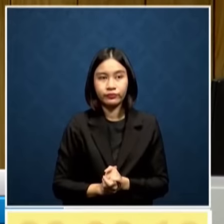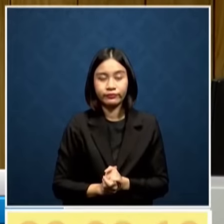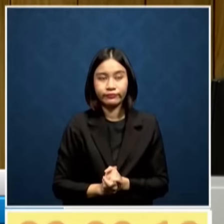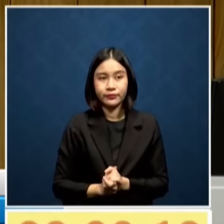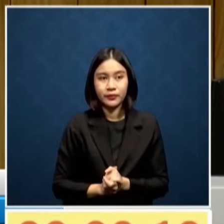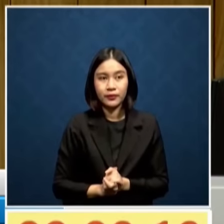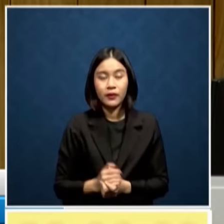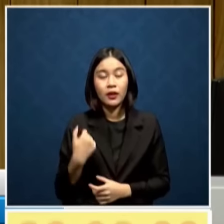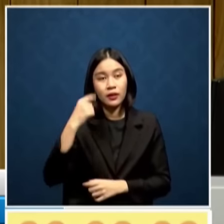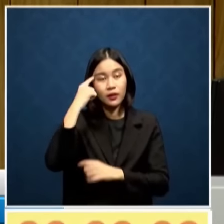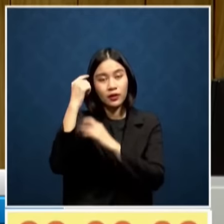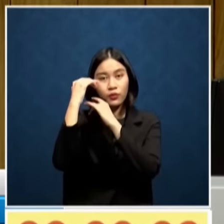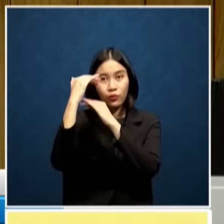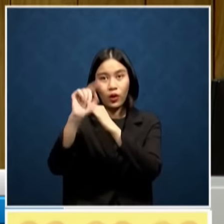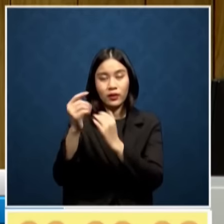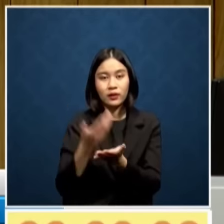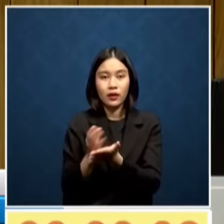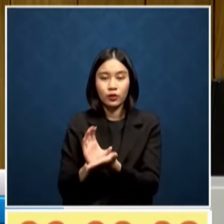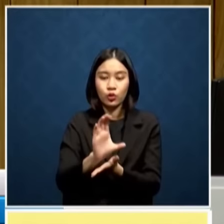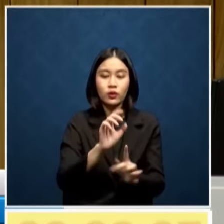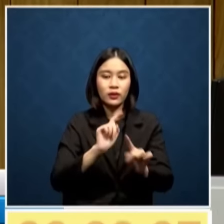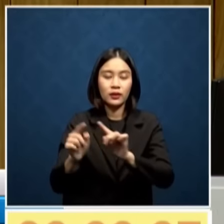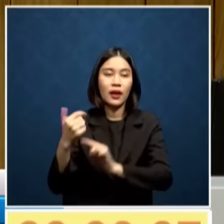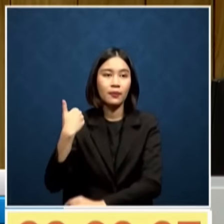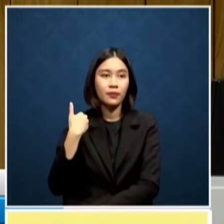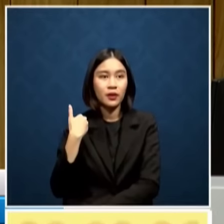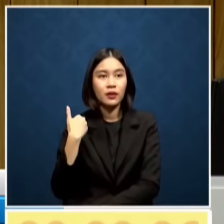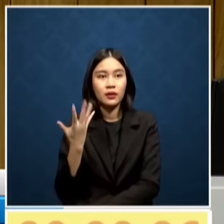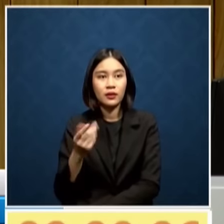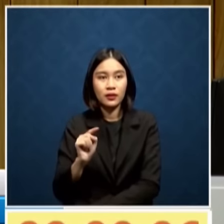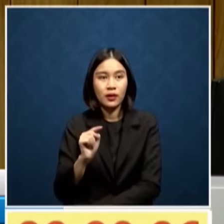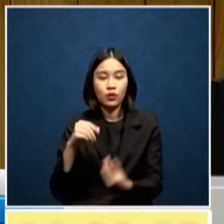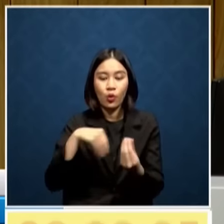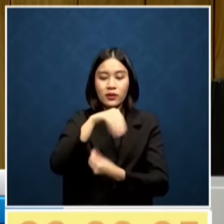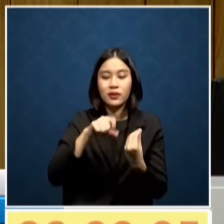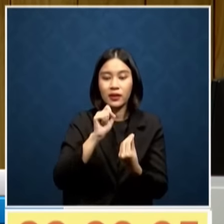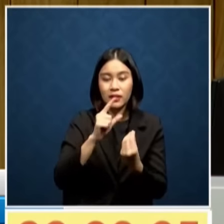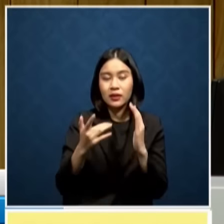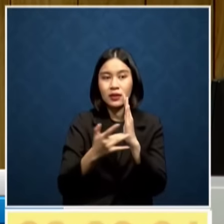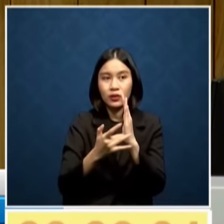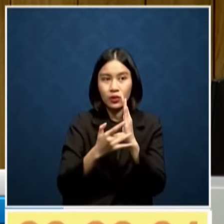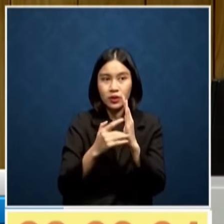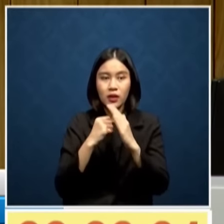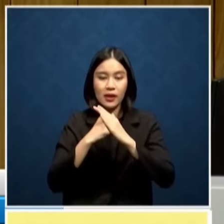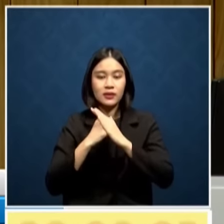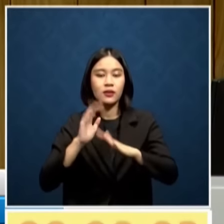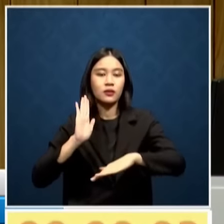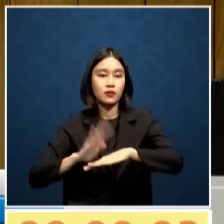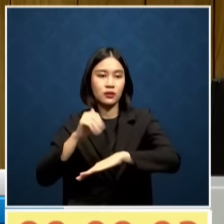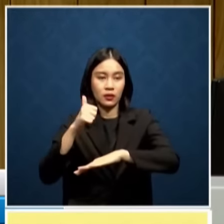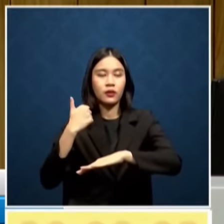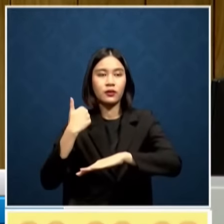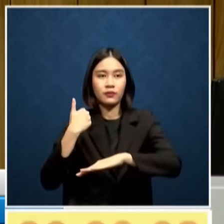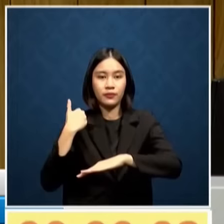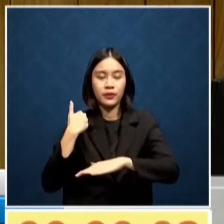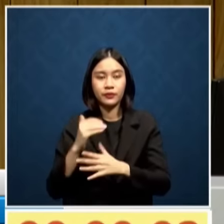อกจากนี้เราก็ยังหวังว่าเขาจะลงทุนเรื่องอื่นๆนะครับเรื่องเศรษฐกิจ ดิจิทัลเอ่ยซึ่งจีนเองก็มีความชำนาญ